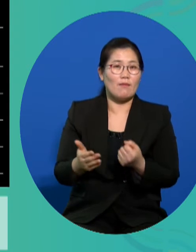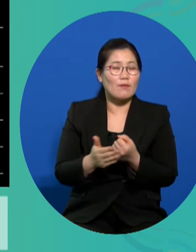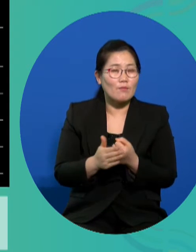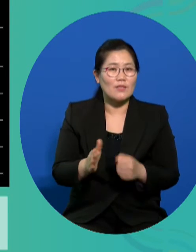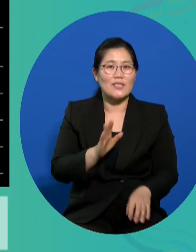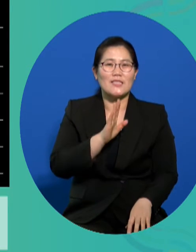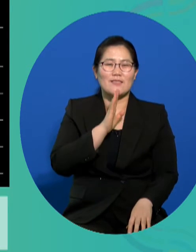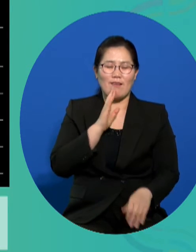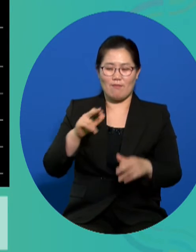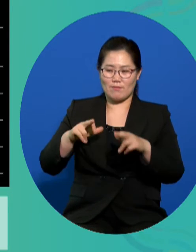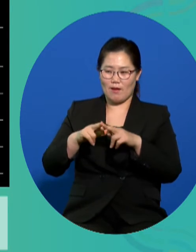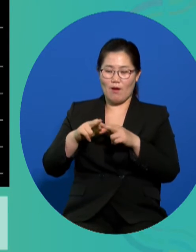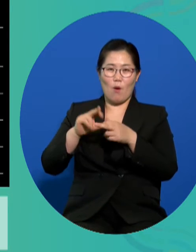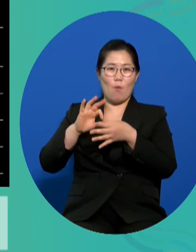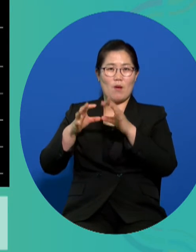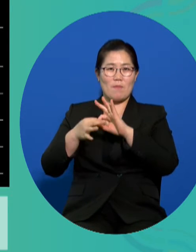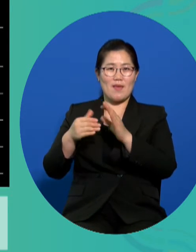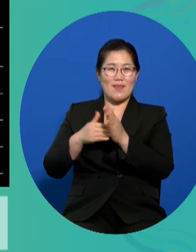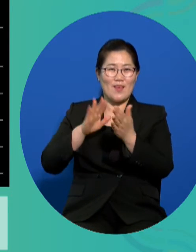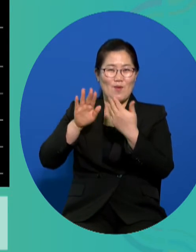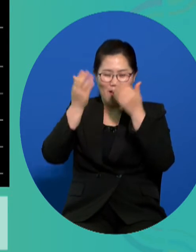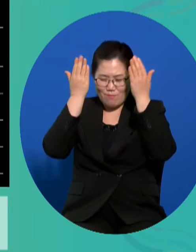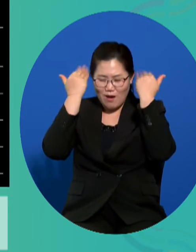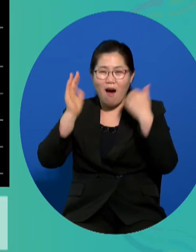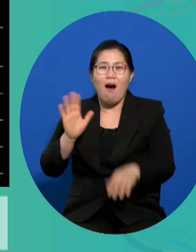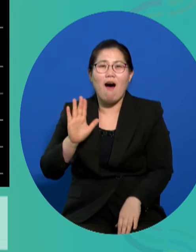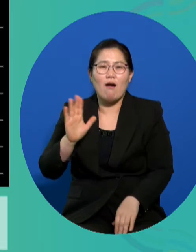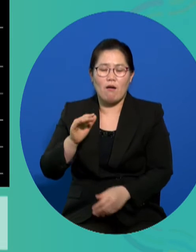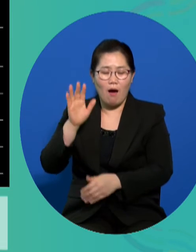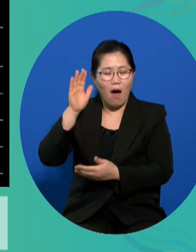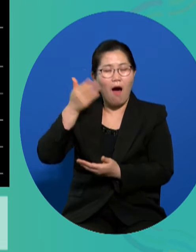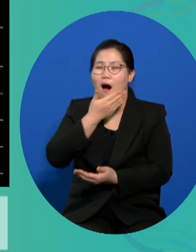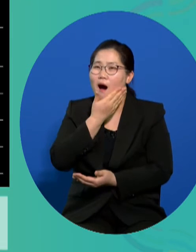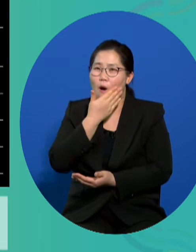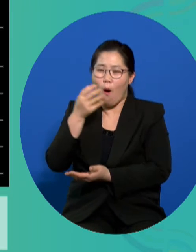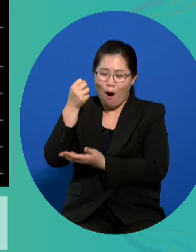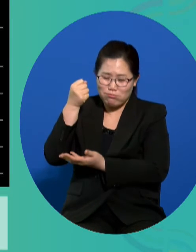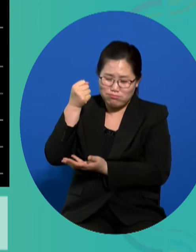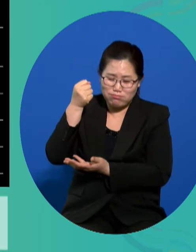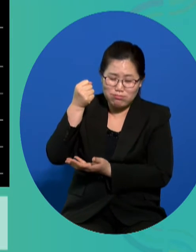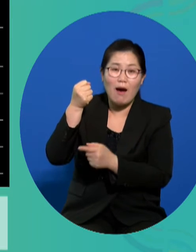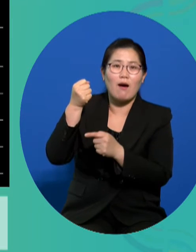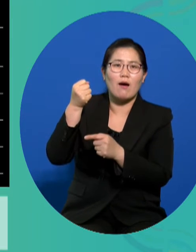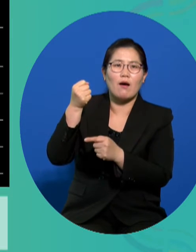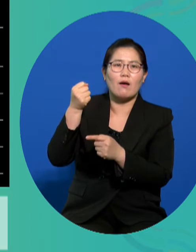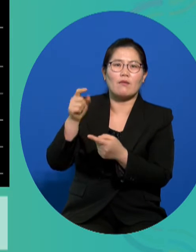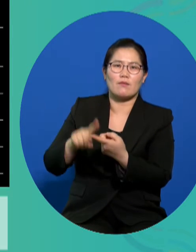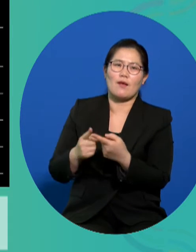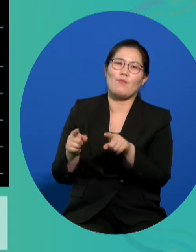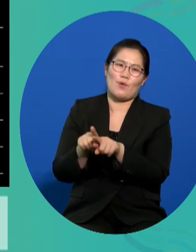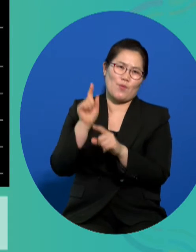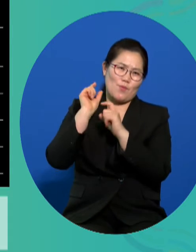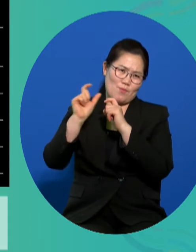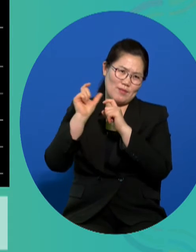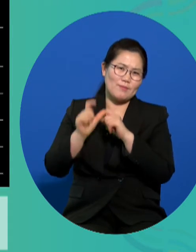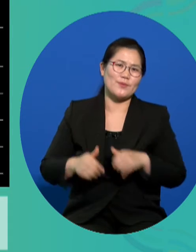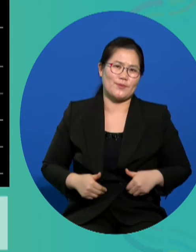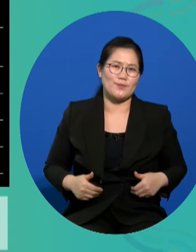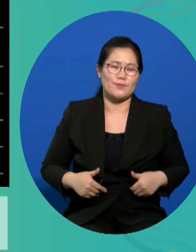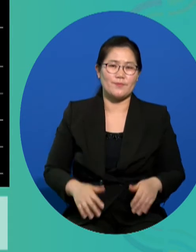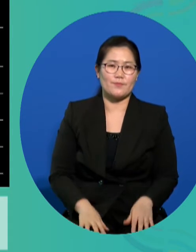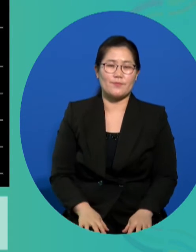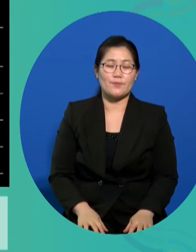실질적으로 패럴림픽도 어떻게 가치를 창출을 할 수가 있을지 같이 고민을 해봐야 되고, 또 우리